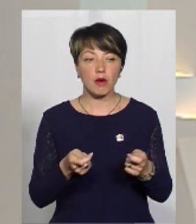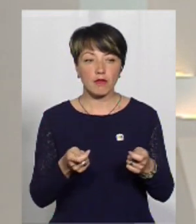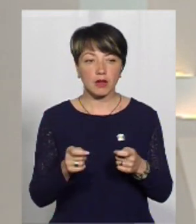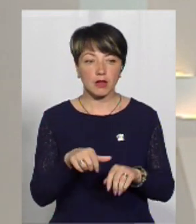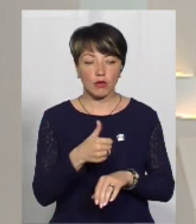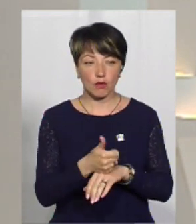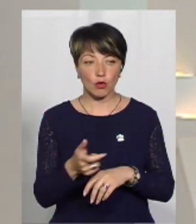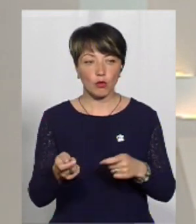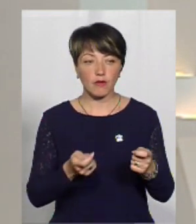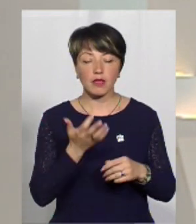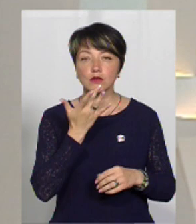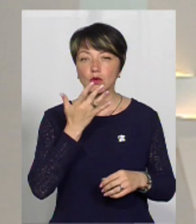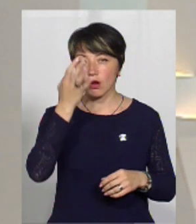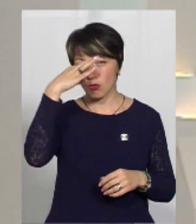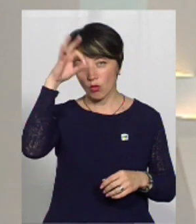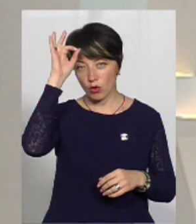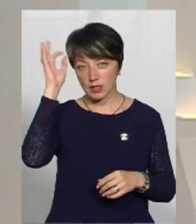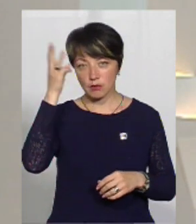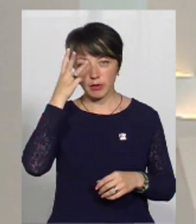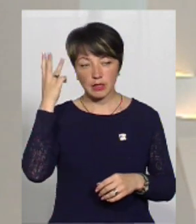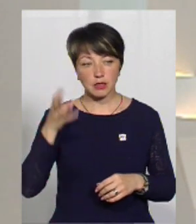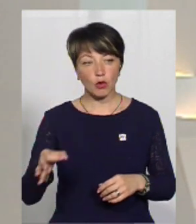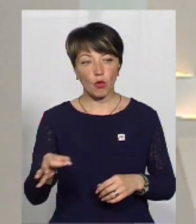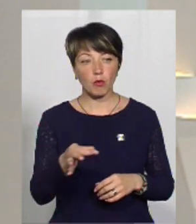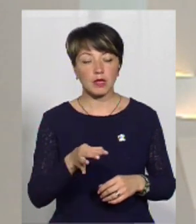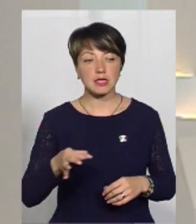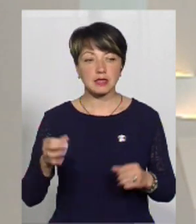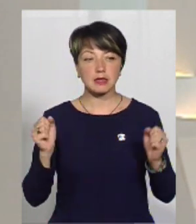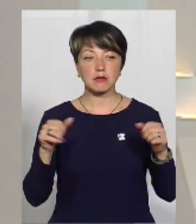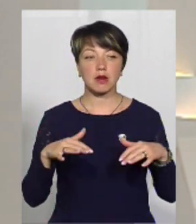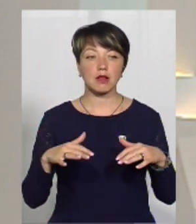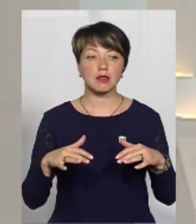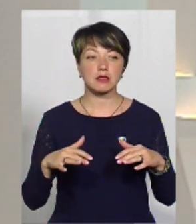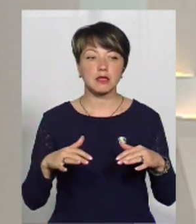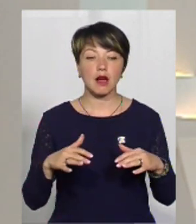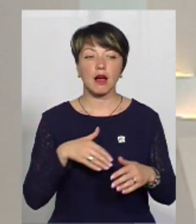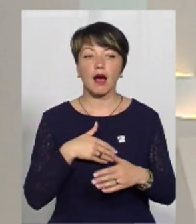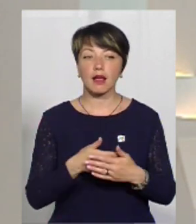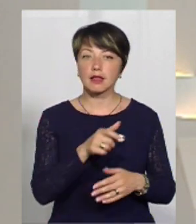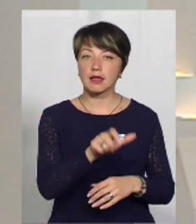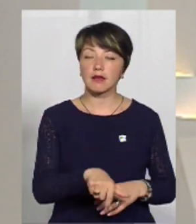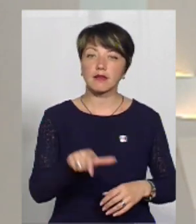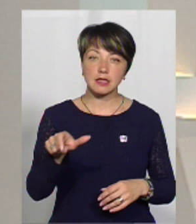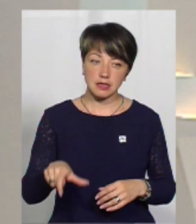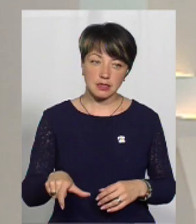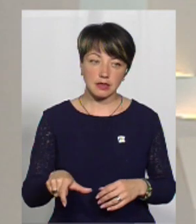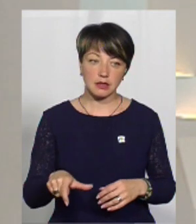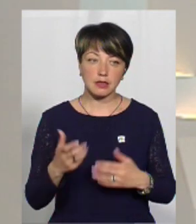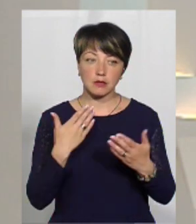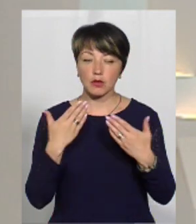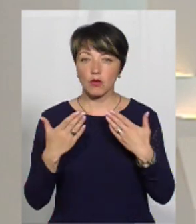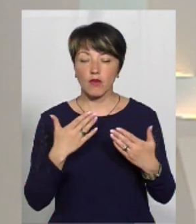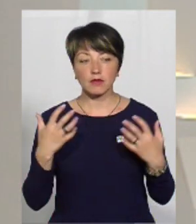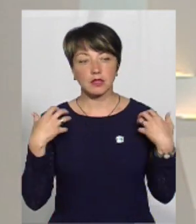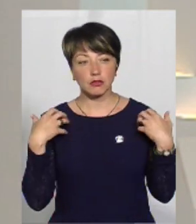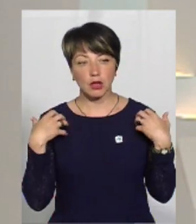управління, головного управління Національної поліції у Хмельницькій області зібралися активісти. З ними